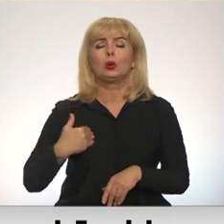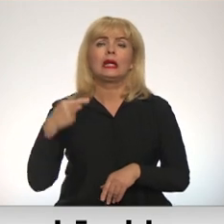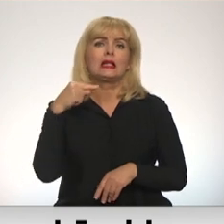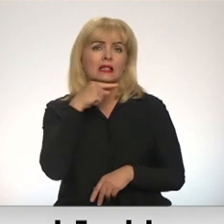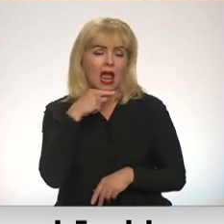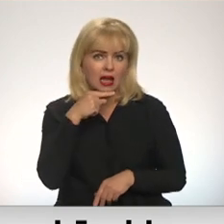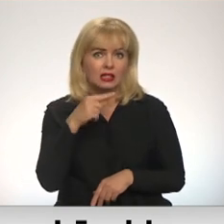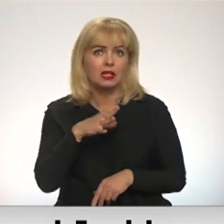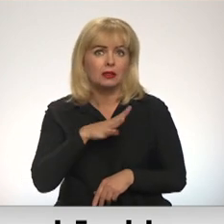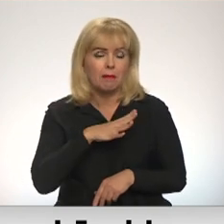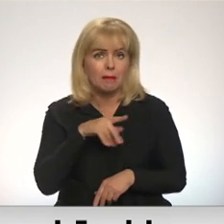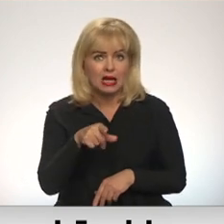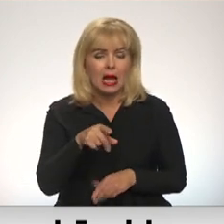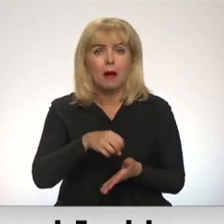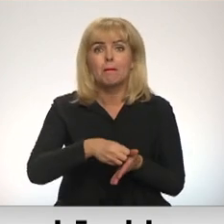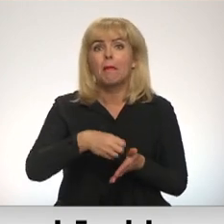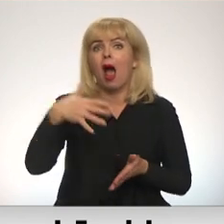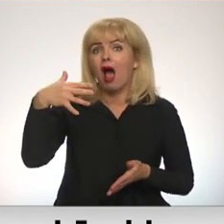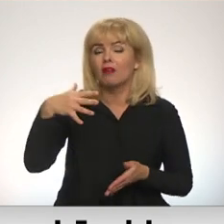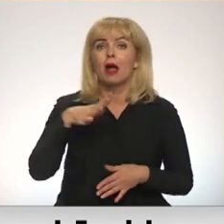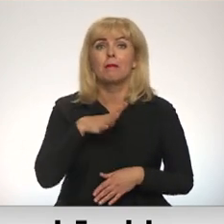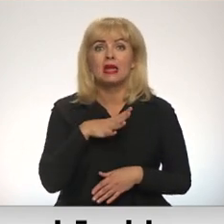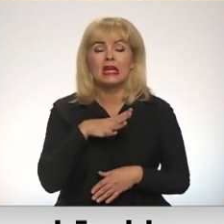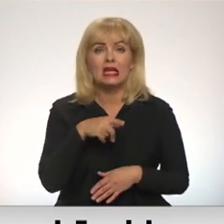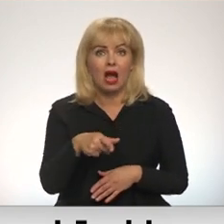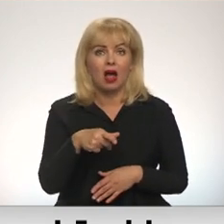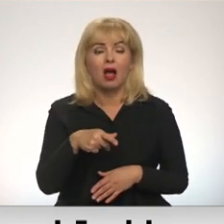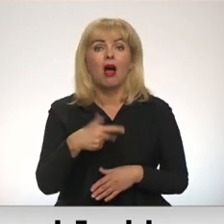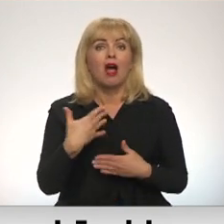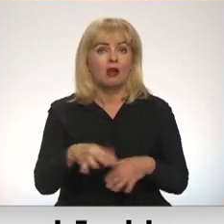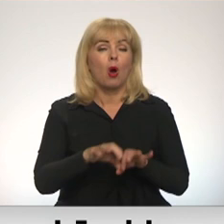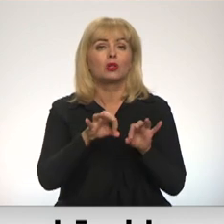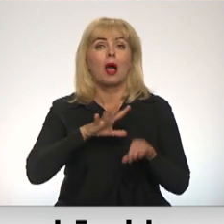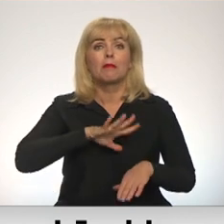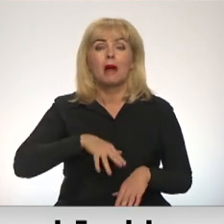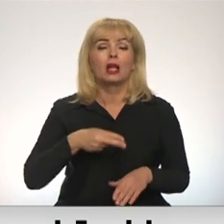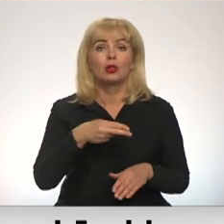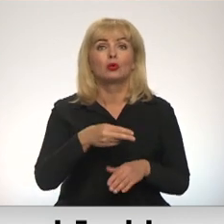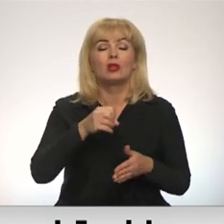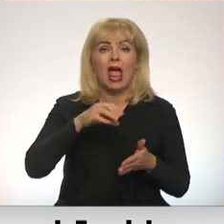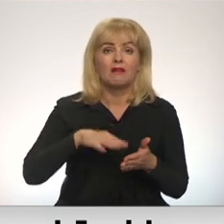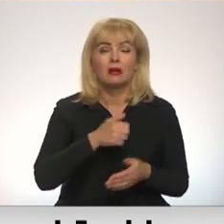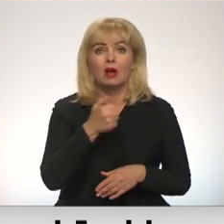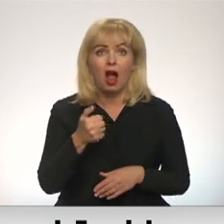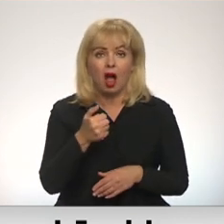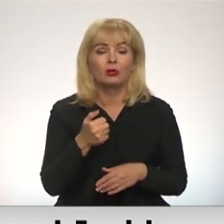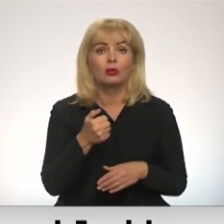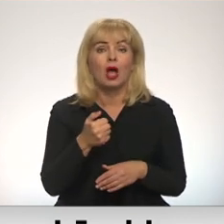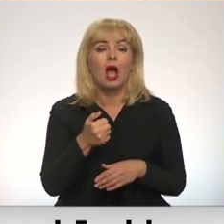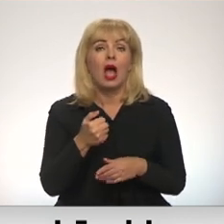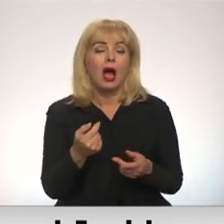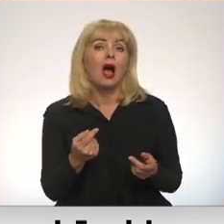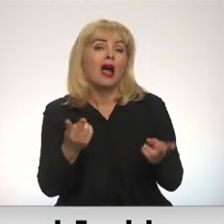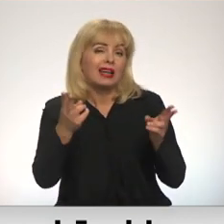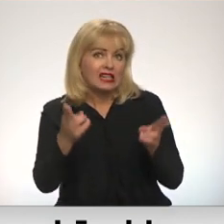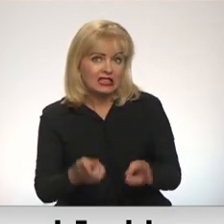Cēsis, bija, un bija Balvi. Jā. Līdz to pašu viss sākās, pēc 2009. Sākās tā, teiksim, krīze, un to arī